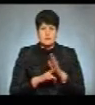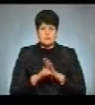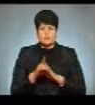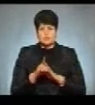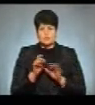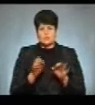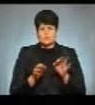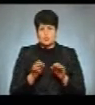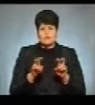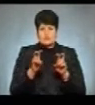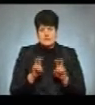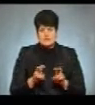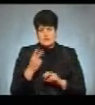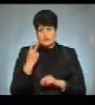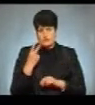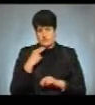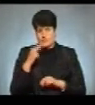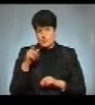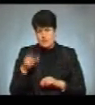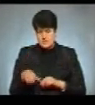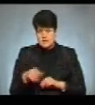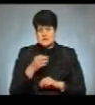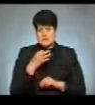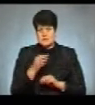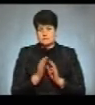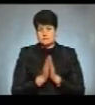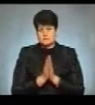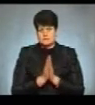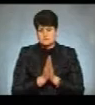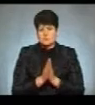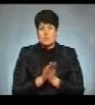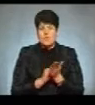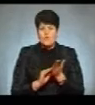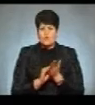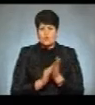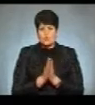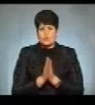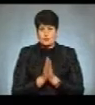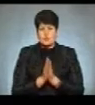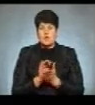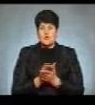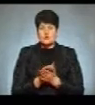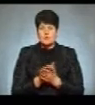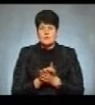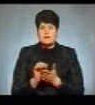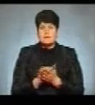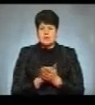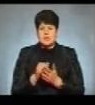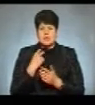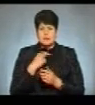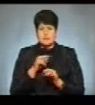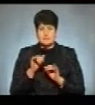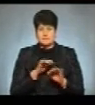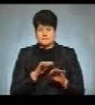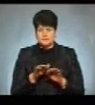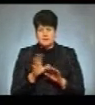судового засідання двоє обвинувачених заявили клопотання, повторне клопотання про ознайомлення з матеріалами кримінального